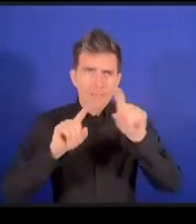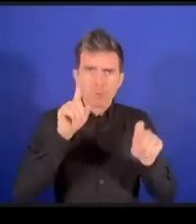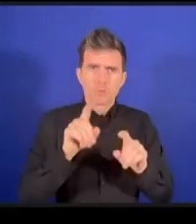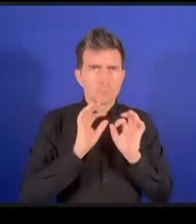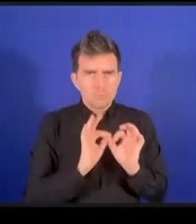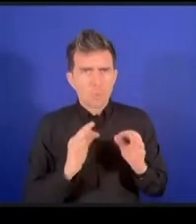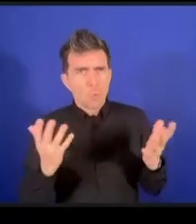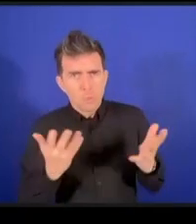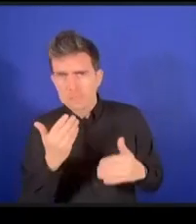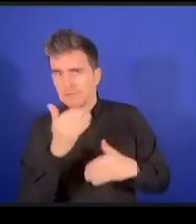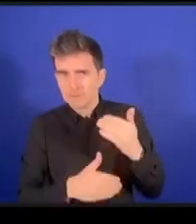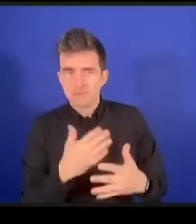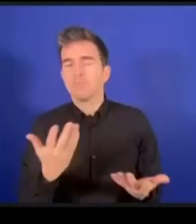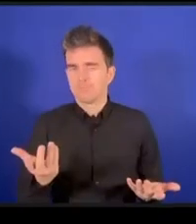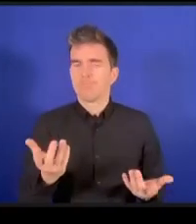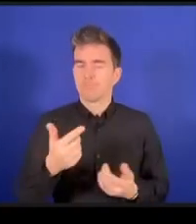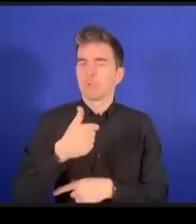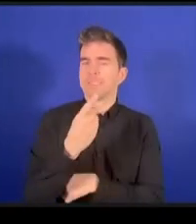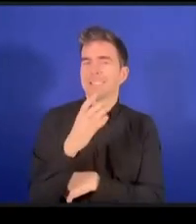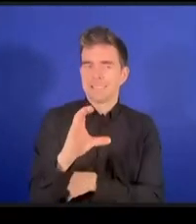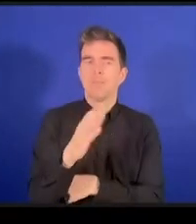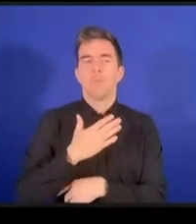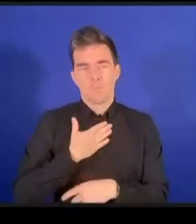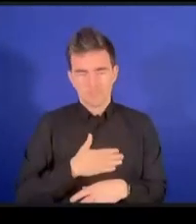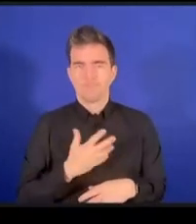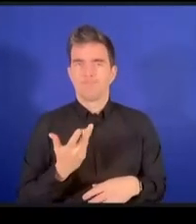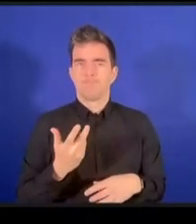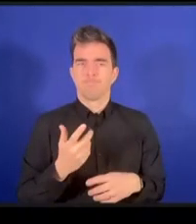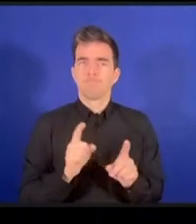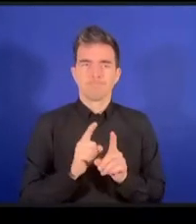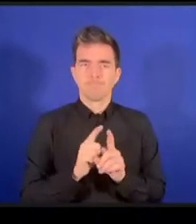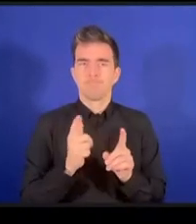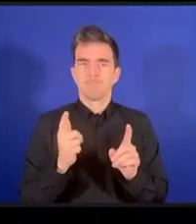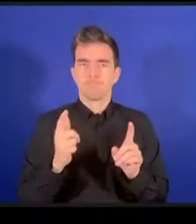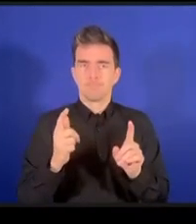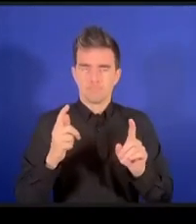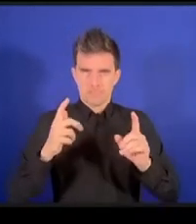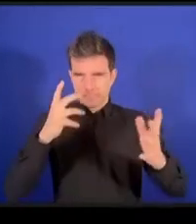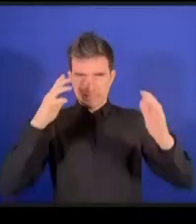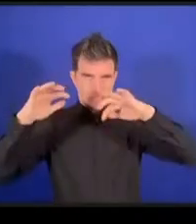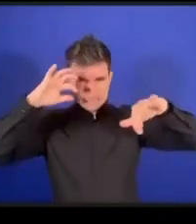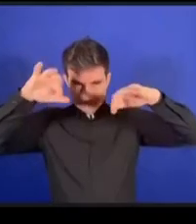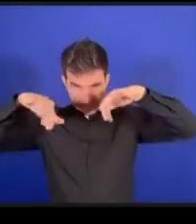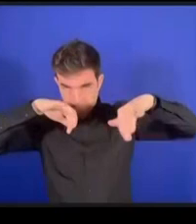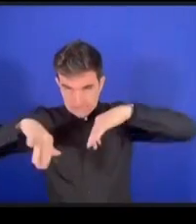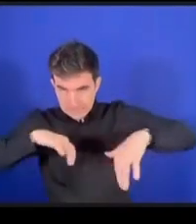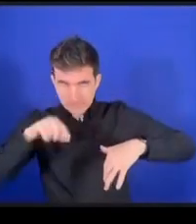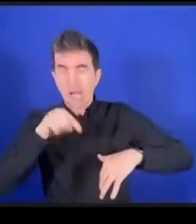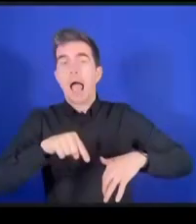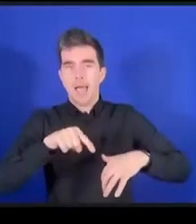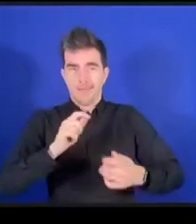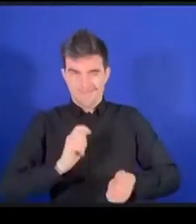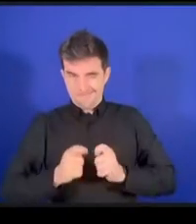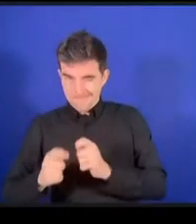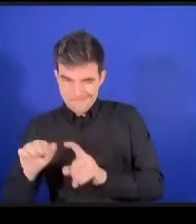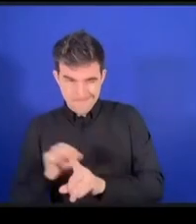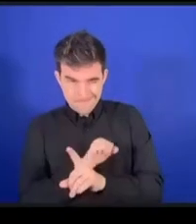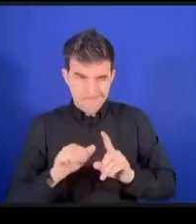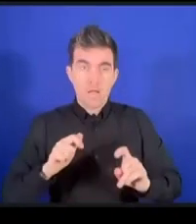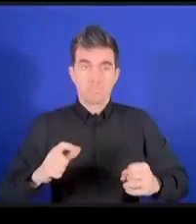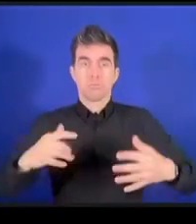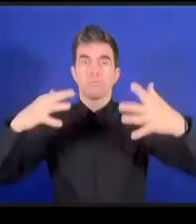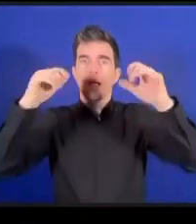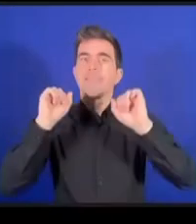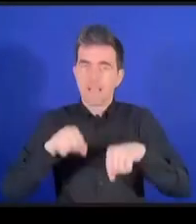что в цифровой Договор нужно включить процесс снизу вверх